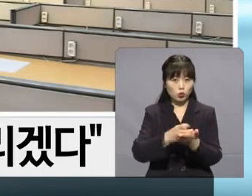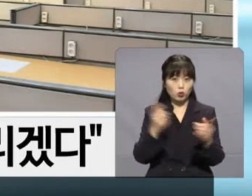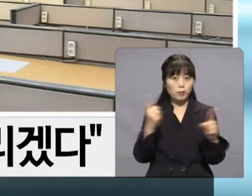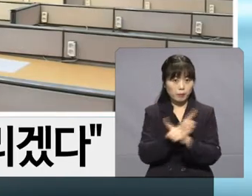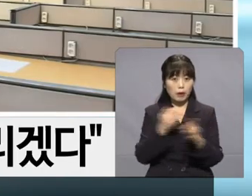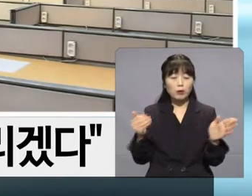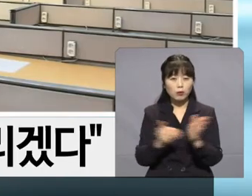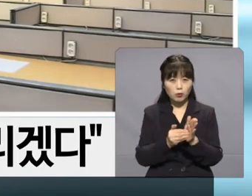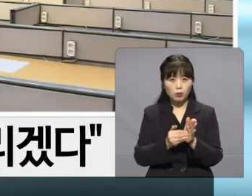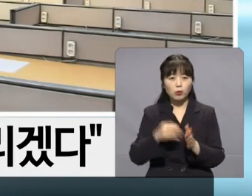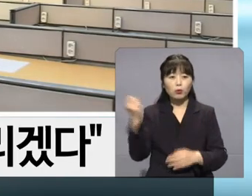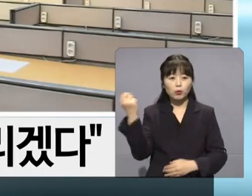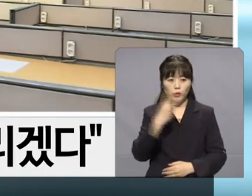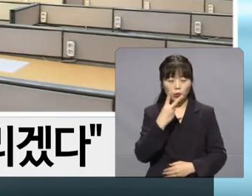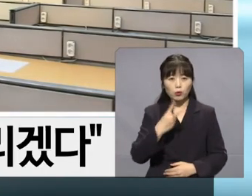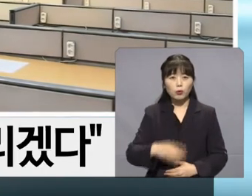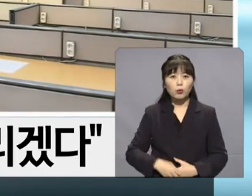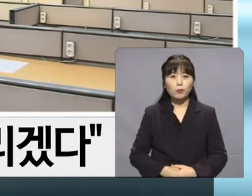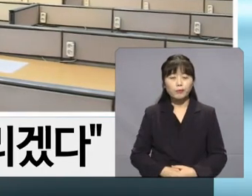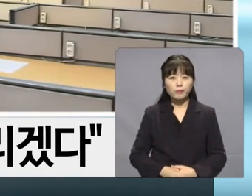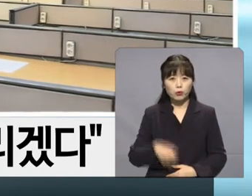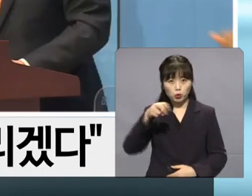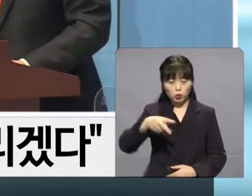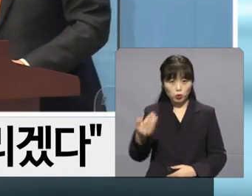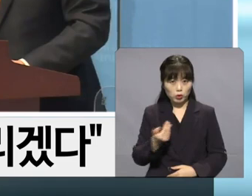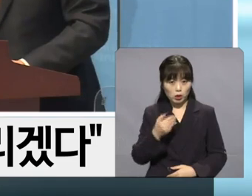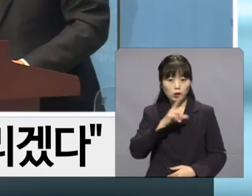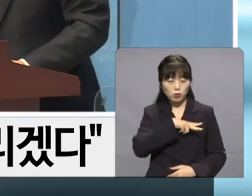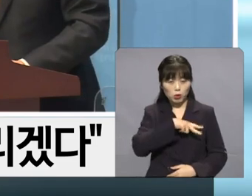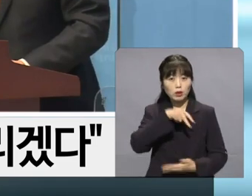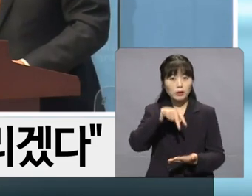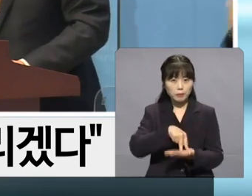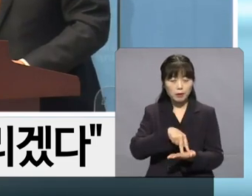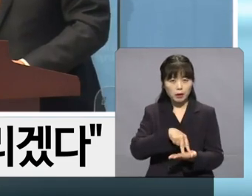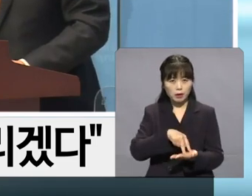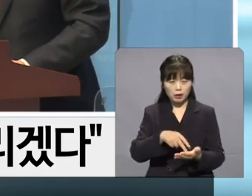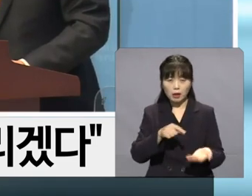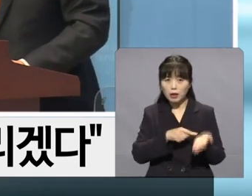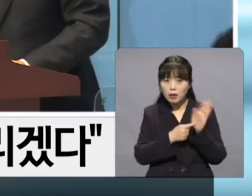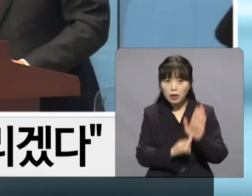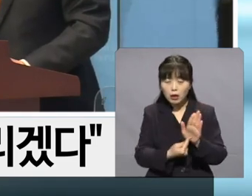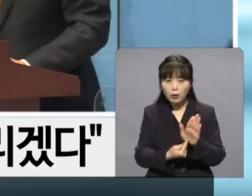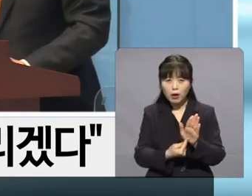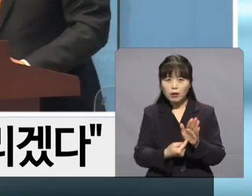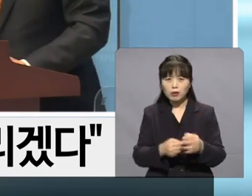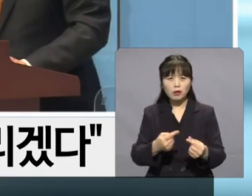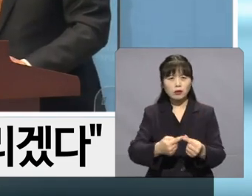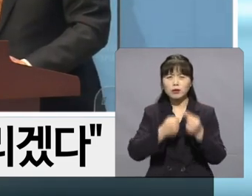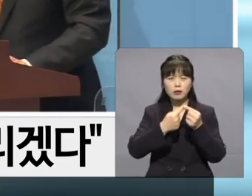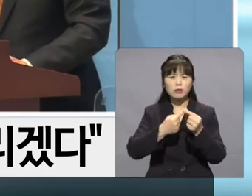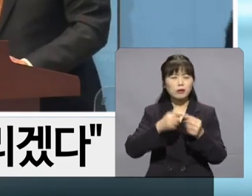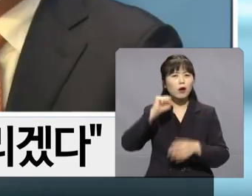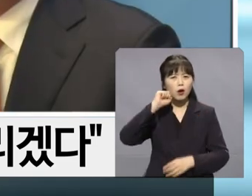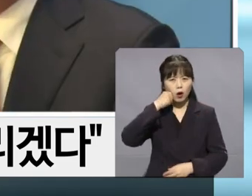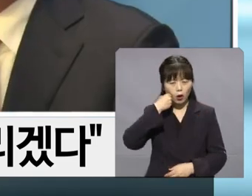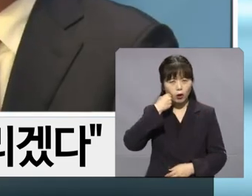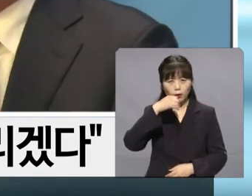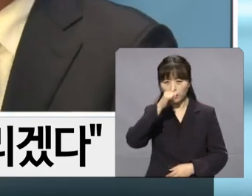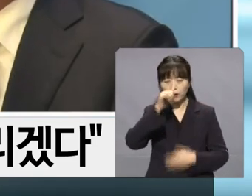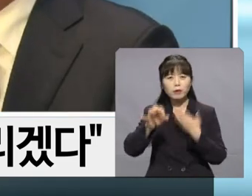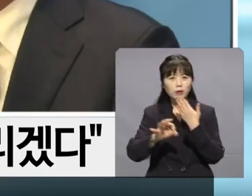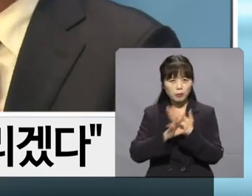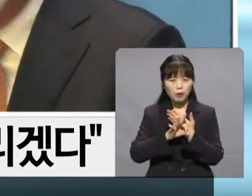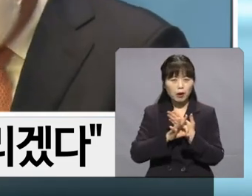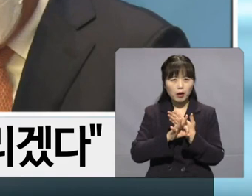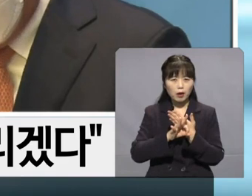그리고 뭐 유전 의원 입장에서는 나와서 사실은 1등을 하기가 어렵다라고 한다면 뭐